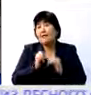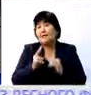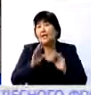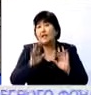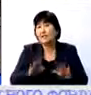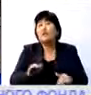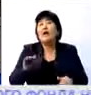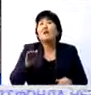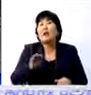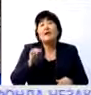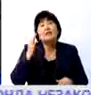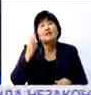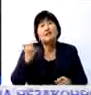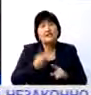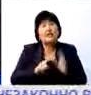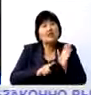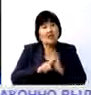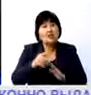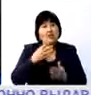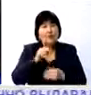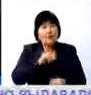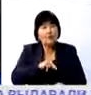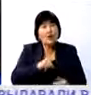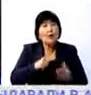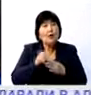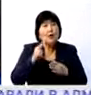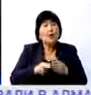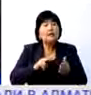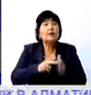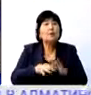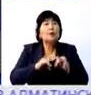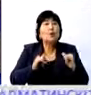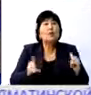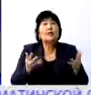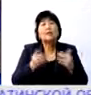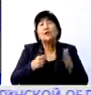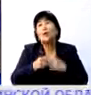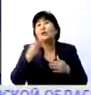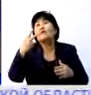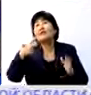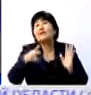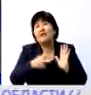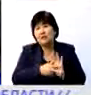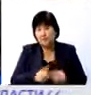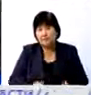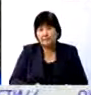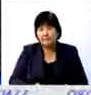пунктами франчайзинга. 4 из них уже начали работу. До конца года планируется увеличить их число до